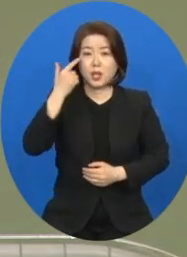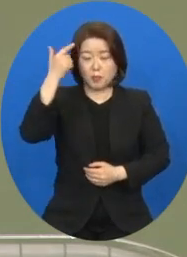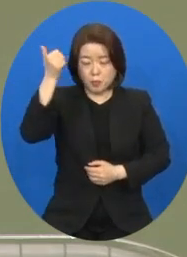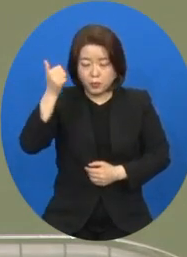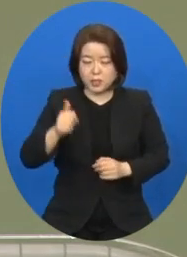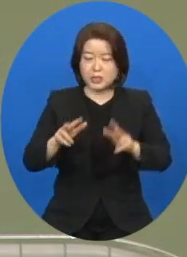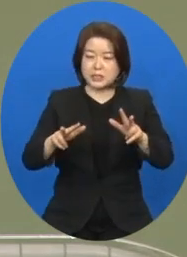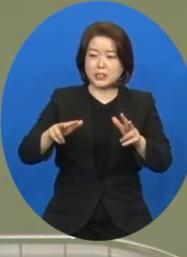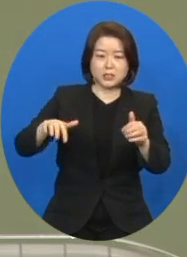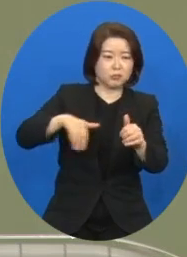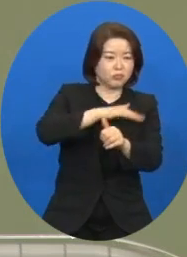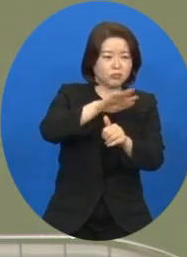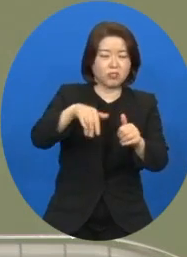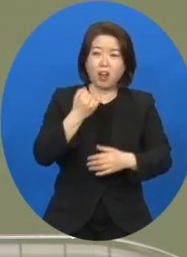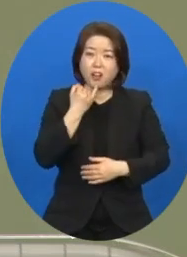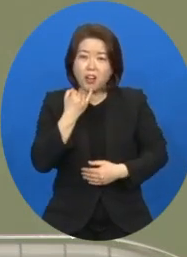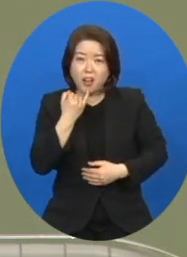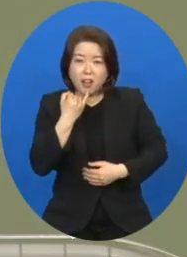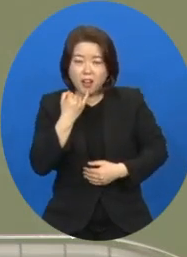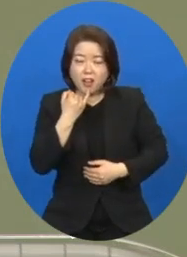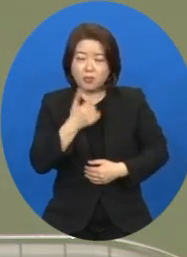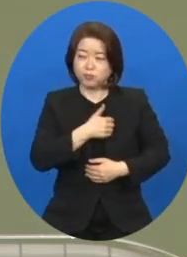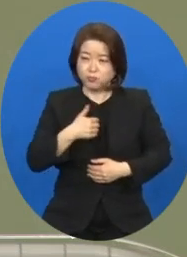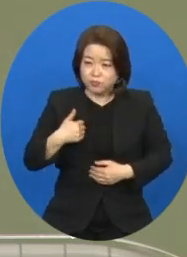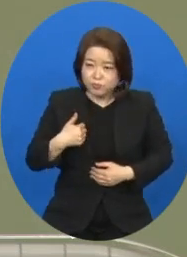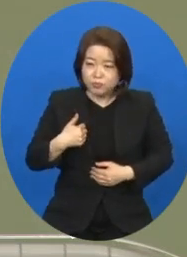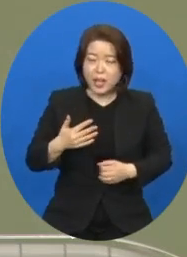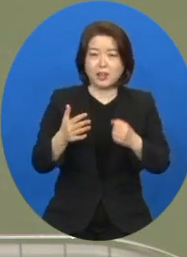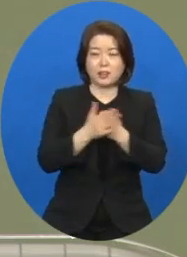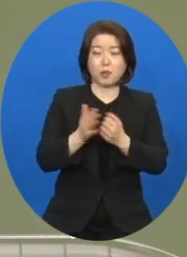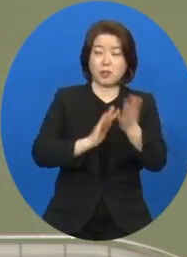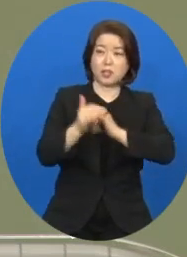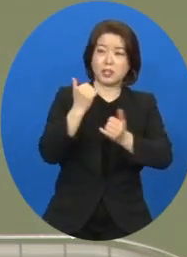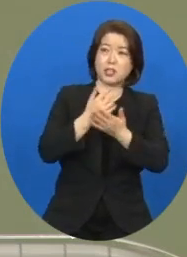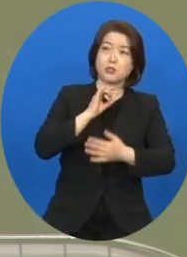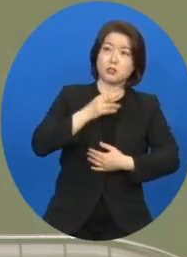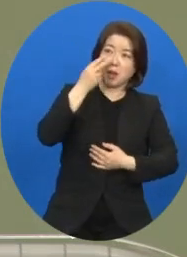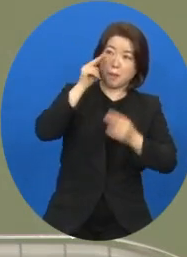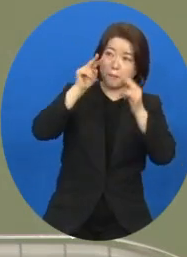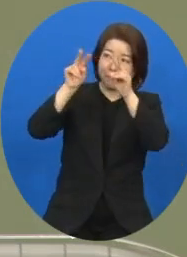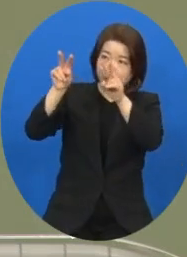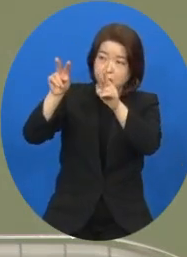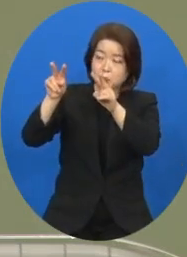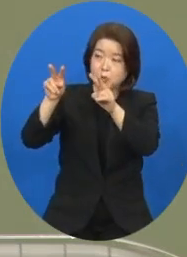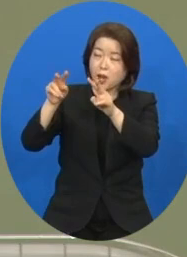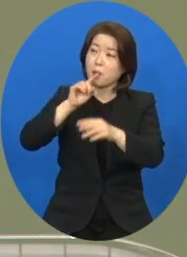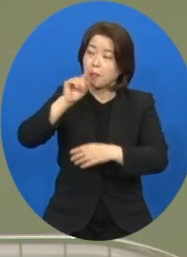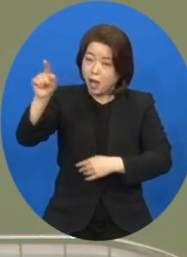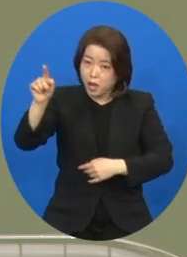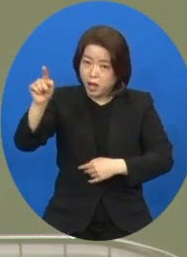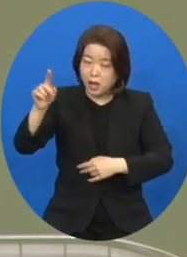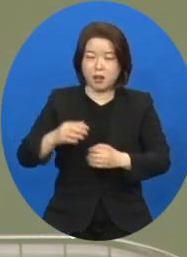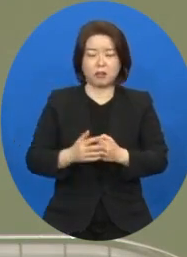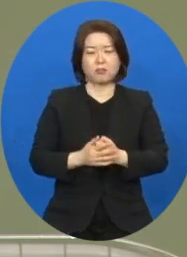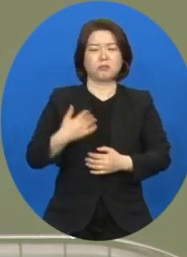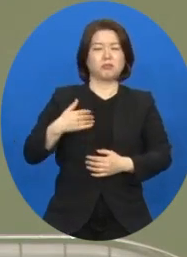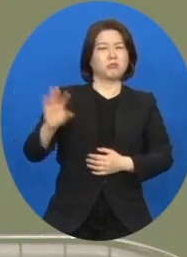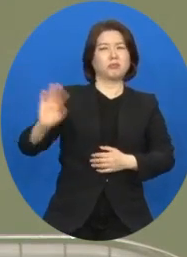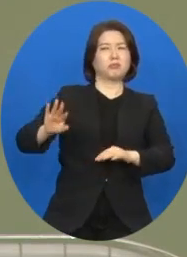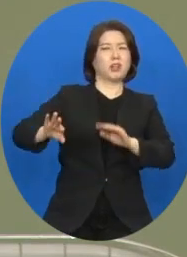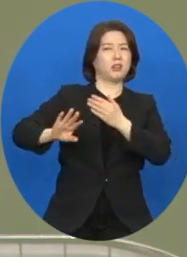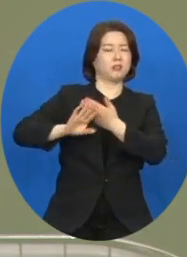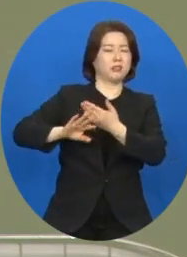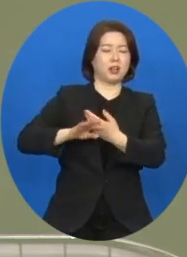형편이 괜찮으니까 예수님만 바라보라고 하는 거지, 지금 저는 그럴 만한 상황이 아닙니다. 당장